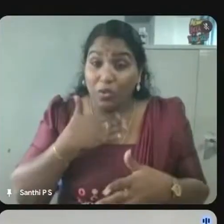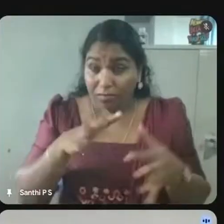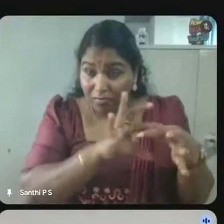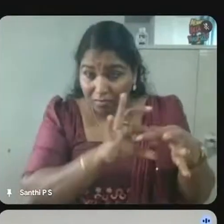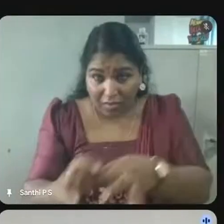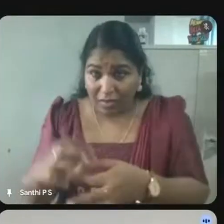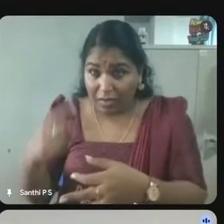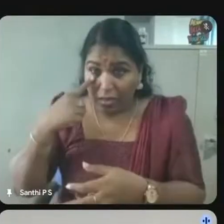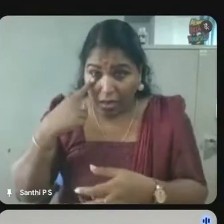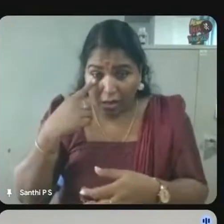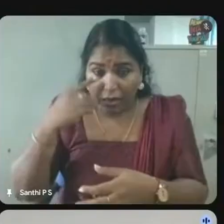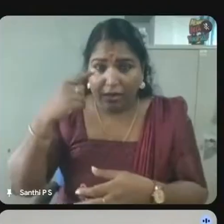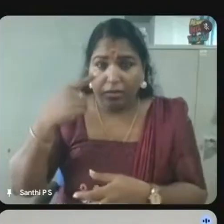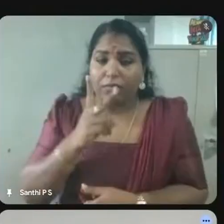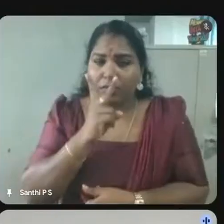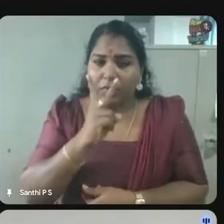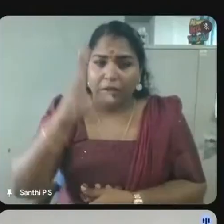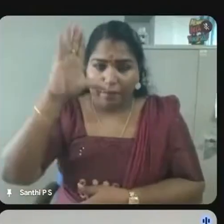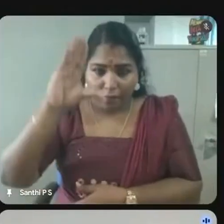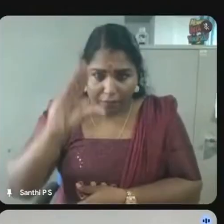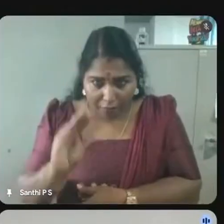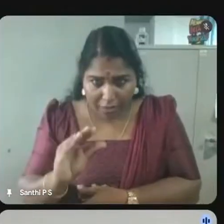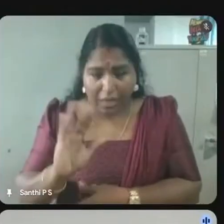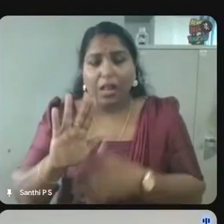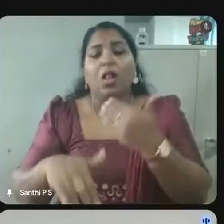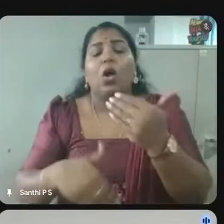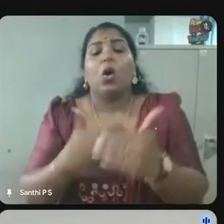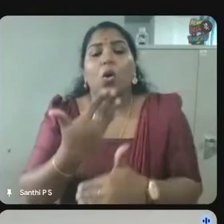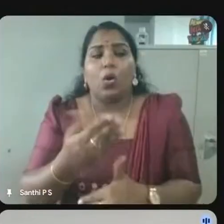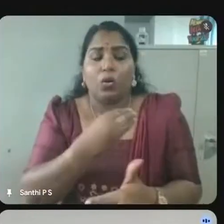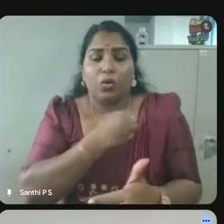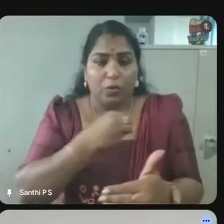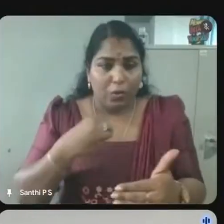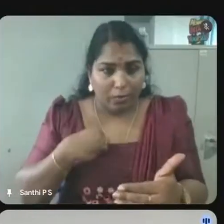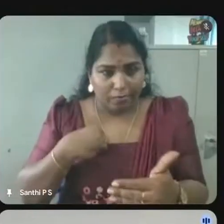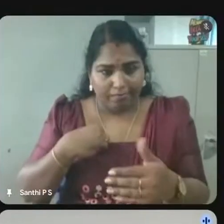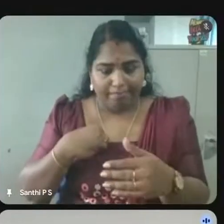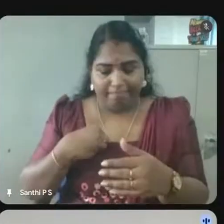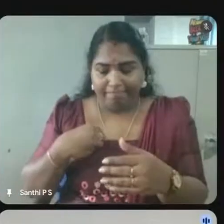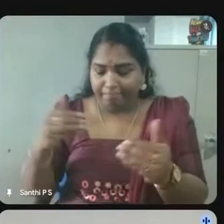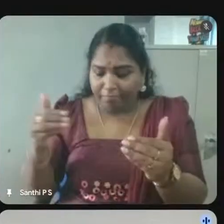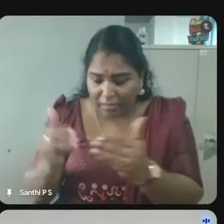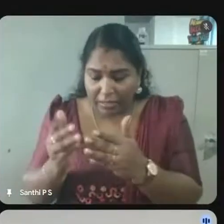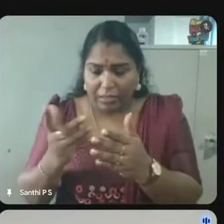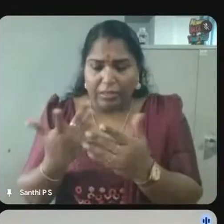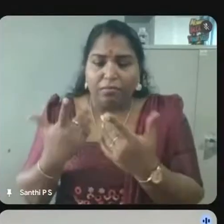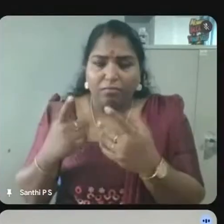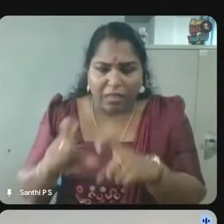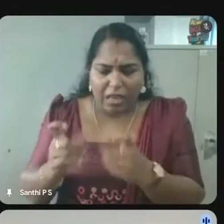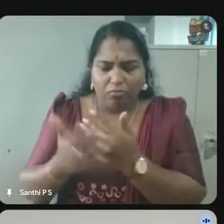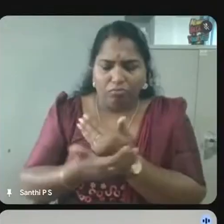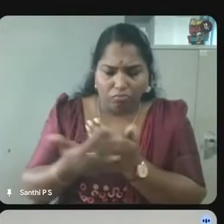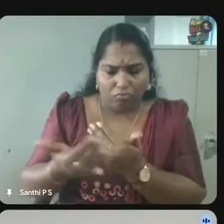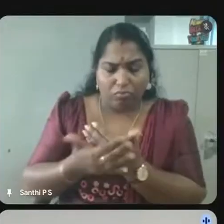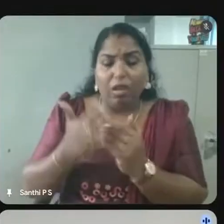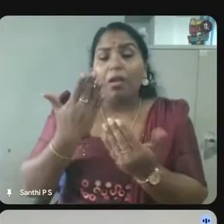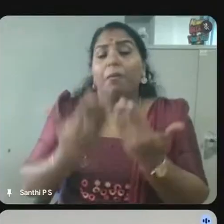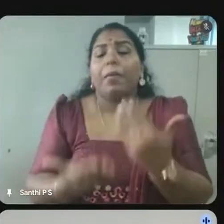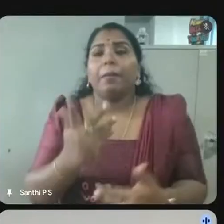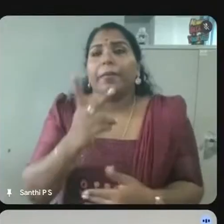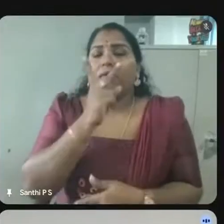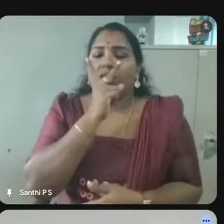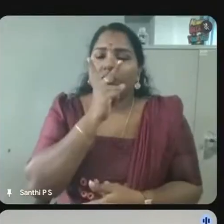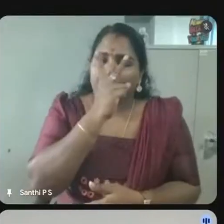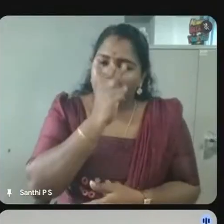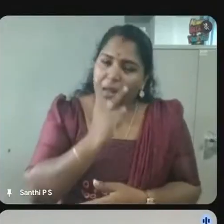അതത് സമയത്ത് നമ്മൾ കണ്ടുപിടിച്ച് അതിന് നമ്മൾ ചികിത്സ കൊടുക്കാമെങ്കിൽ പൂർണ്ണമായിട്ടുള്ള അന്ധത എത്രയോ നമുക്ക് ഒഴിവാക്കാൻ പറ്റുന്ന